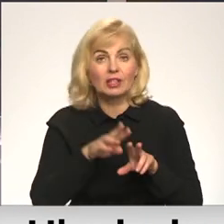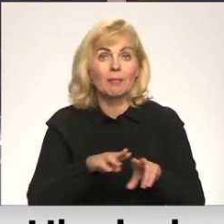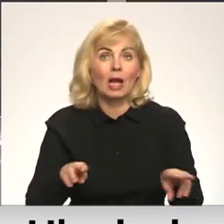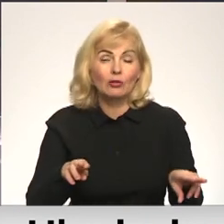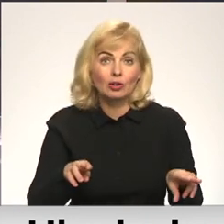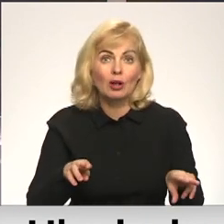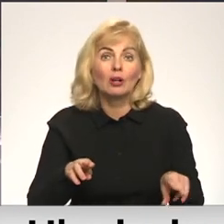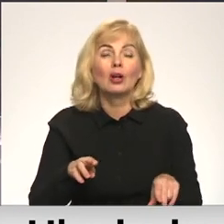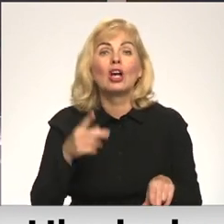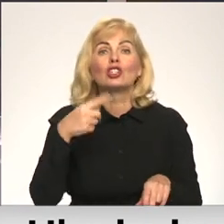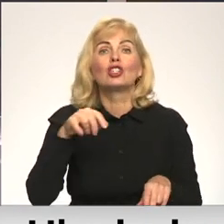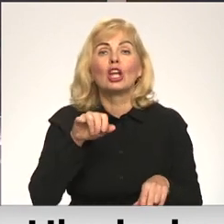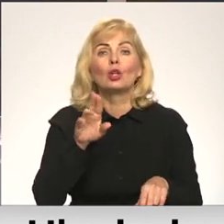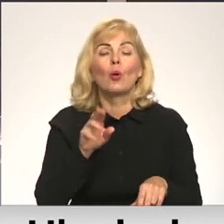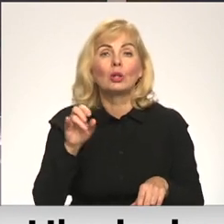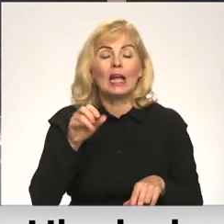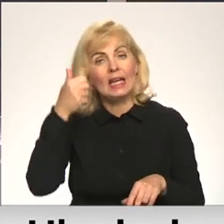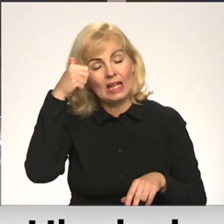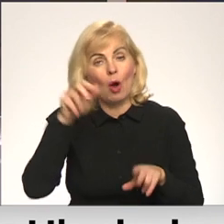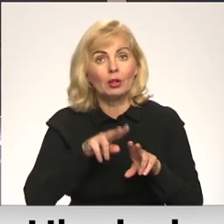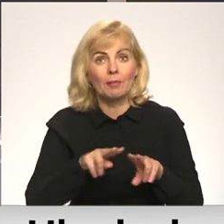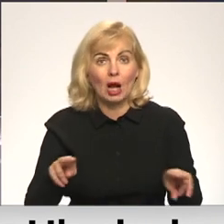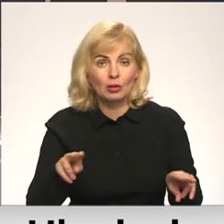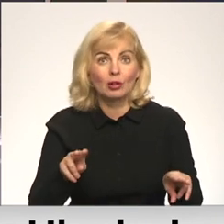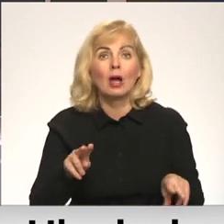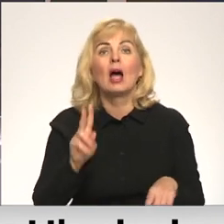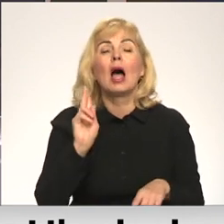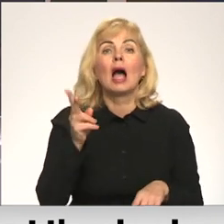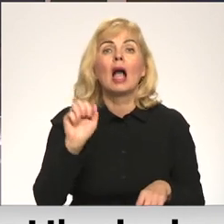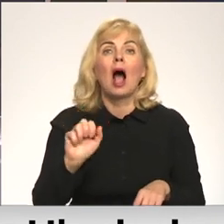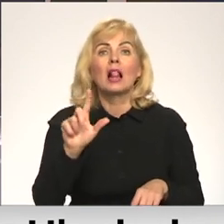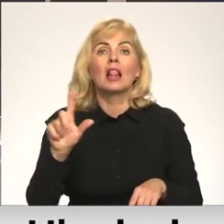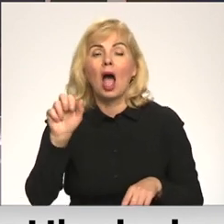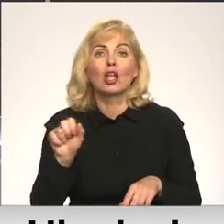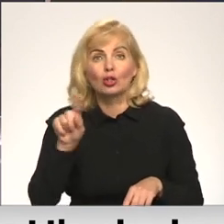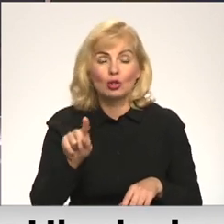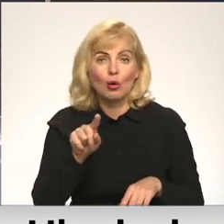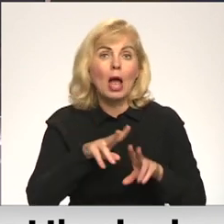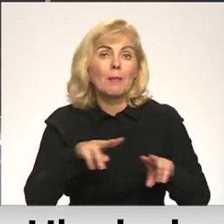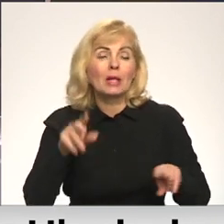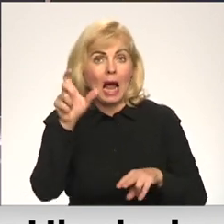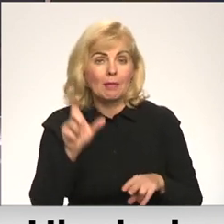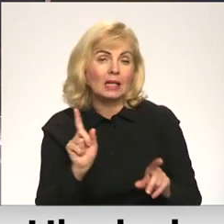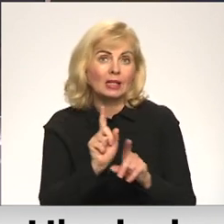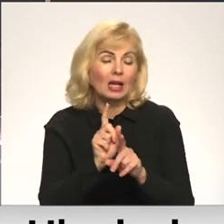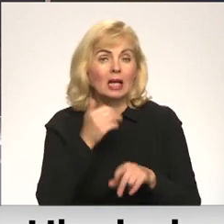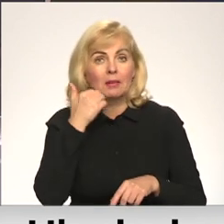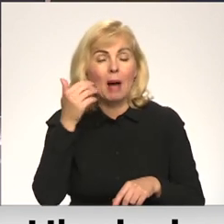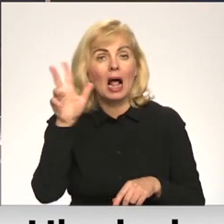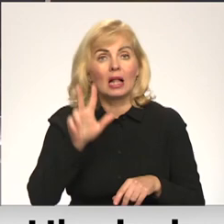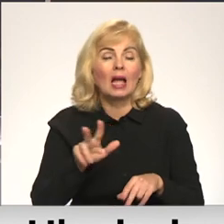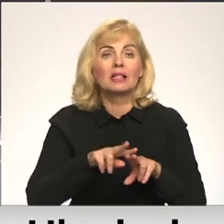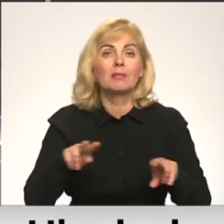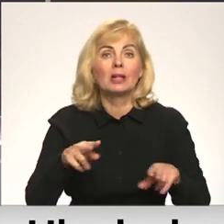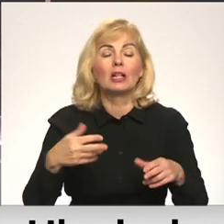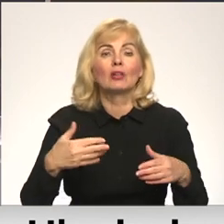premjerministri Ingrīdu Šimonīti un Igaunijas premjerministri Kaju Kallasu. Premjeri tikās Baltijas ministra padomē, kurā pašlaik